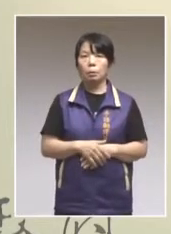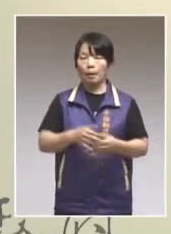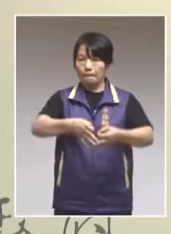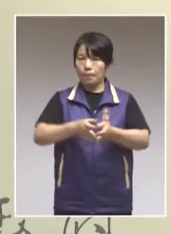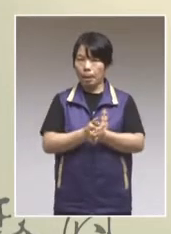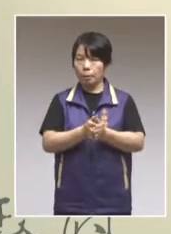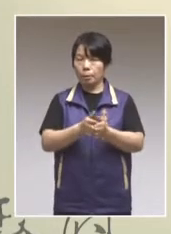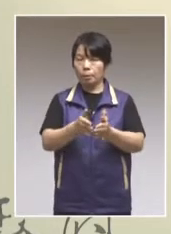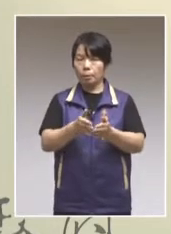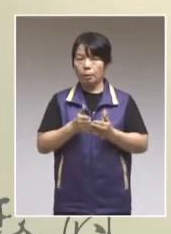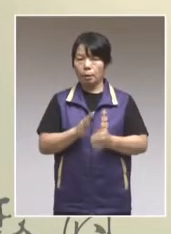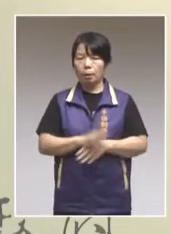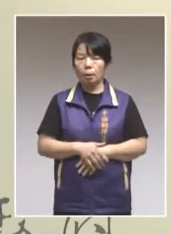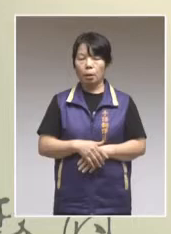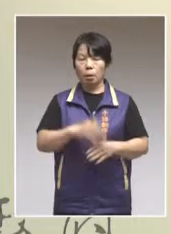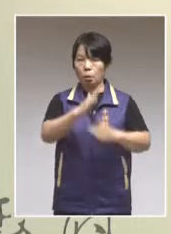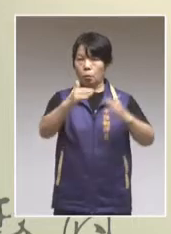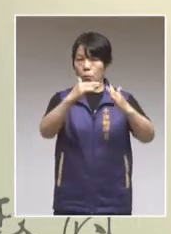刻